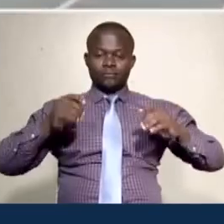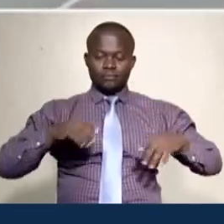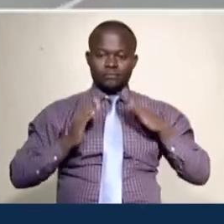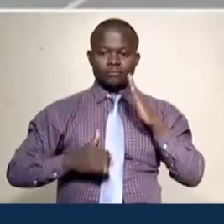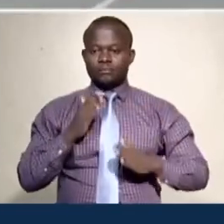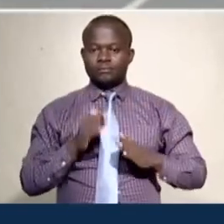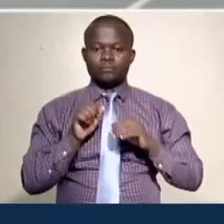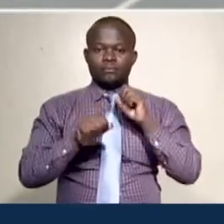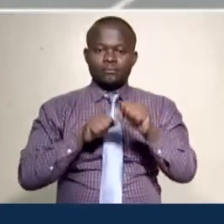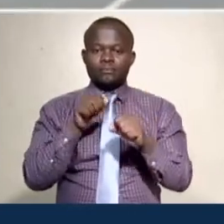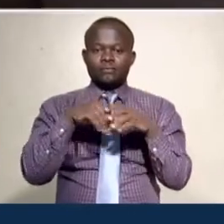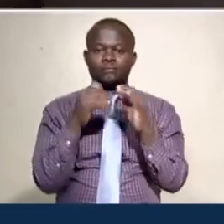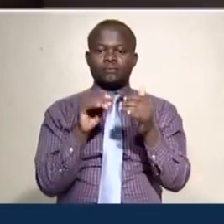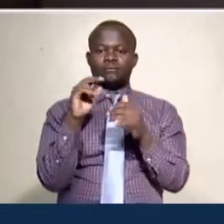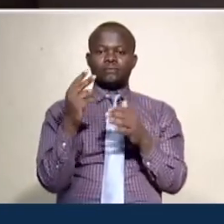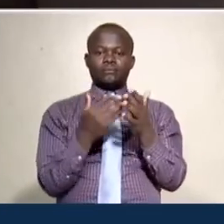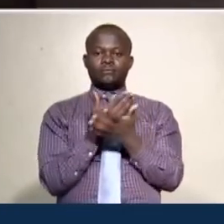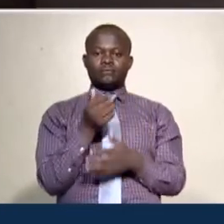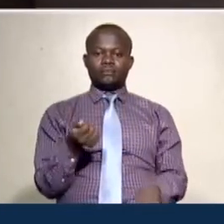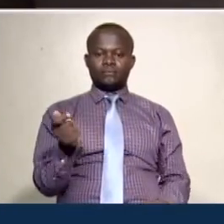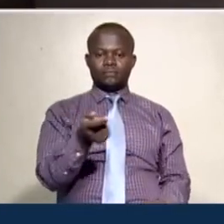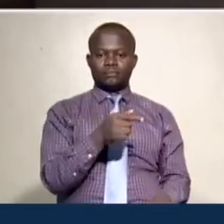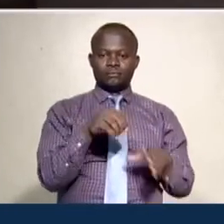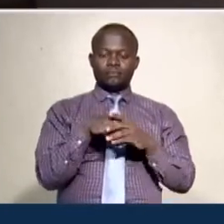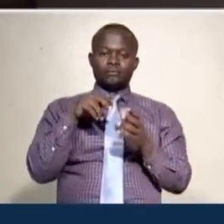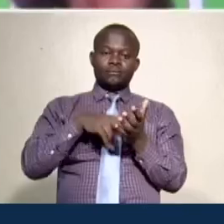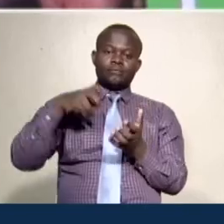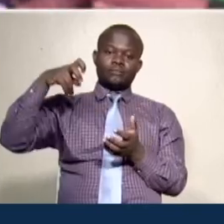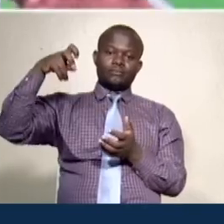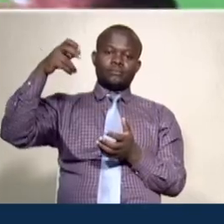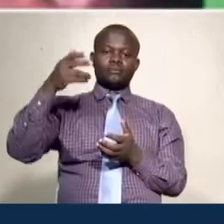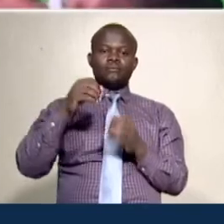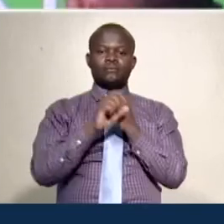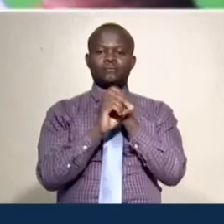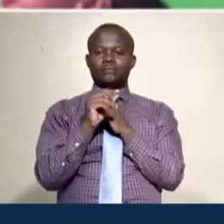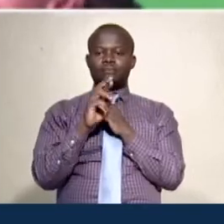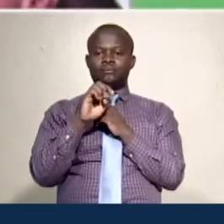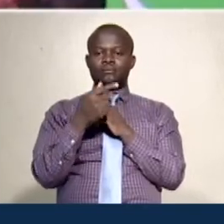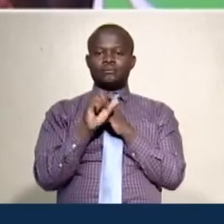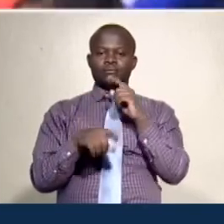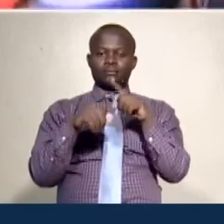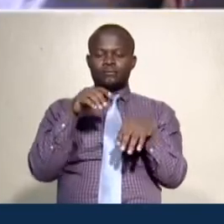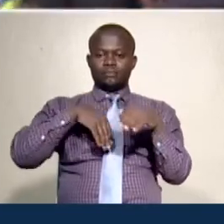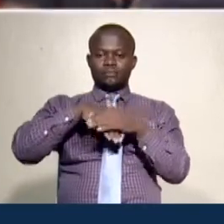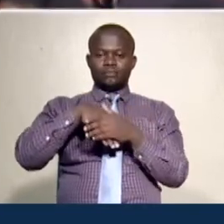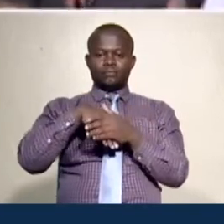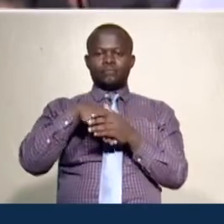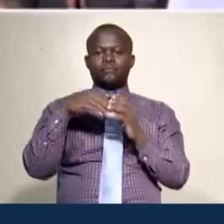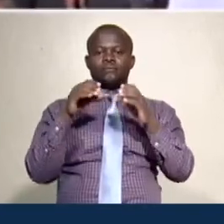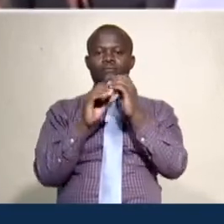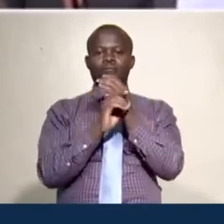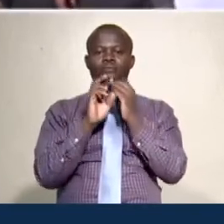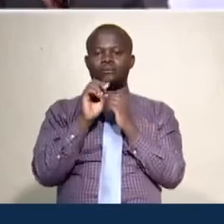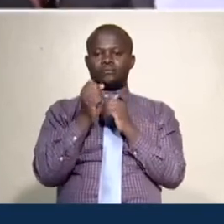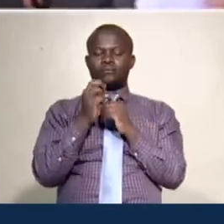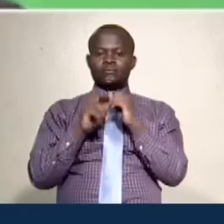maguru, uyu mwaka hajemo imikino mishya ibiri, iyo ni igisoro ndetse no gusimbuka urukiramende. Umurenge wa Nyarugenge niwe watwaye igikombe mu mupira w'amaguru, na ikipe y'akarere ka